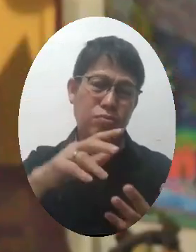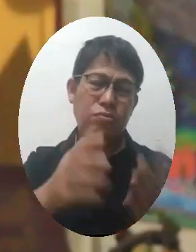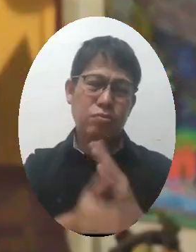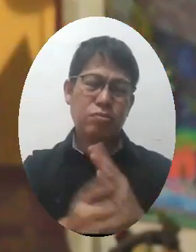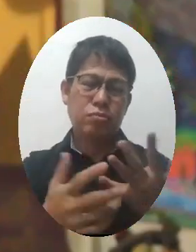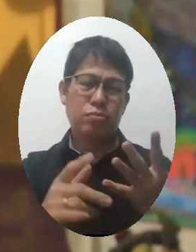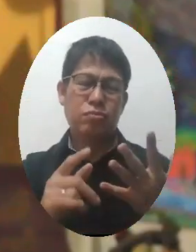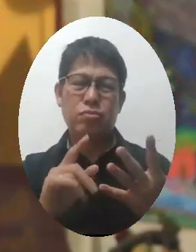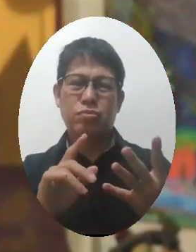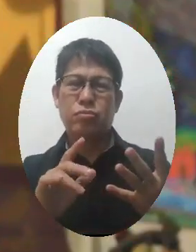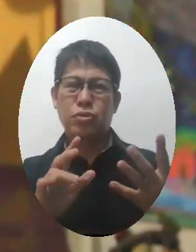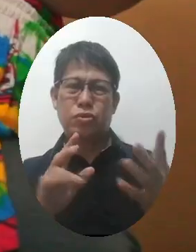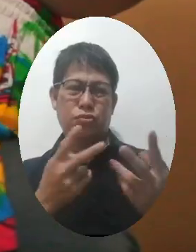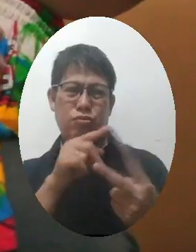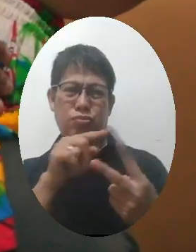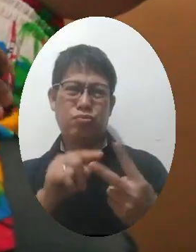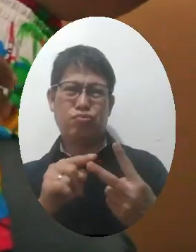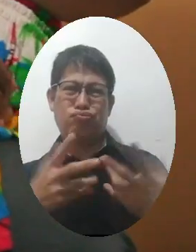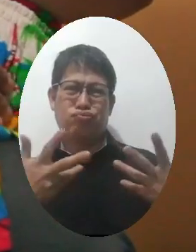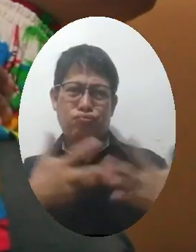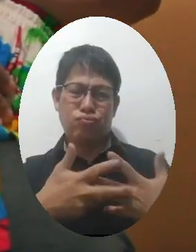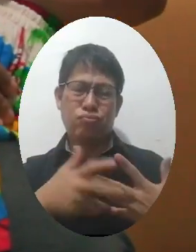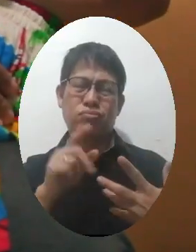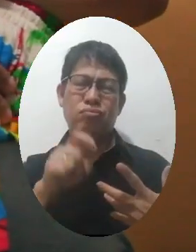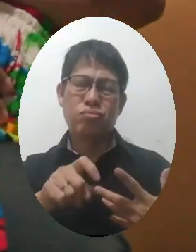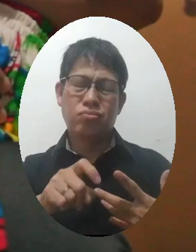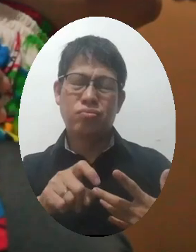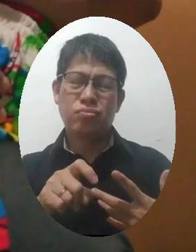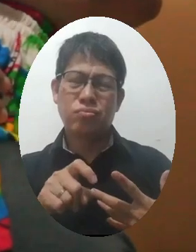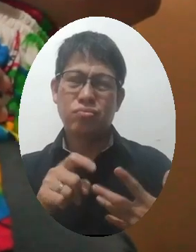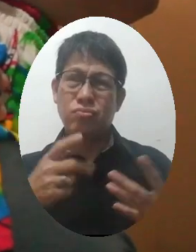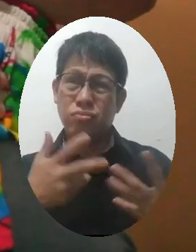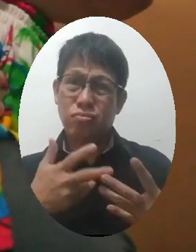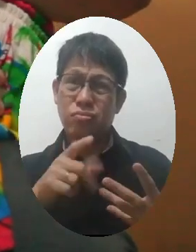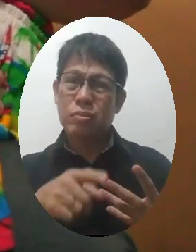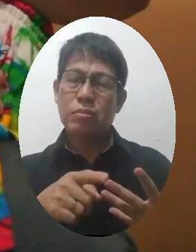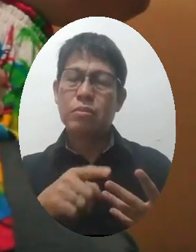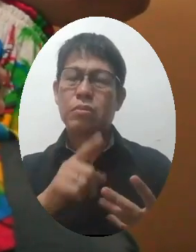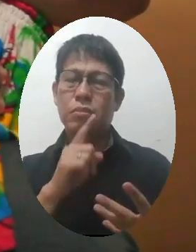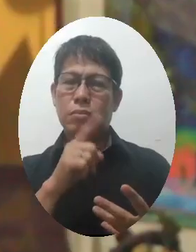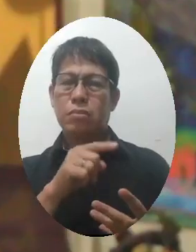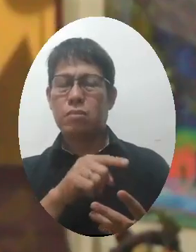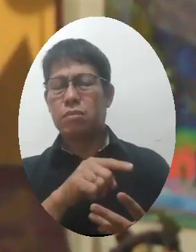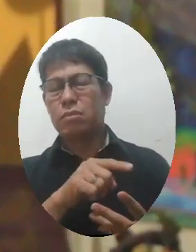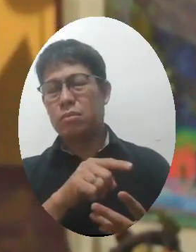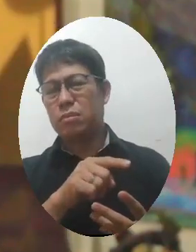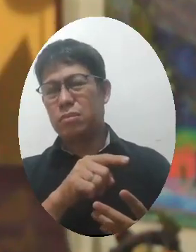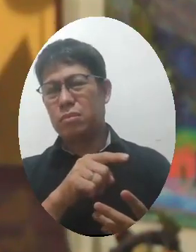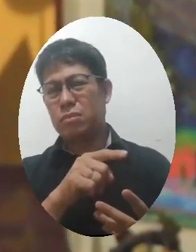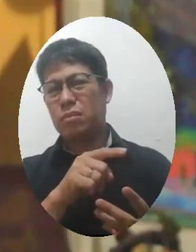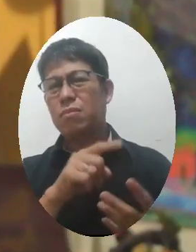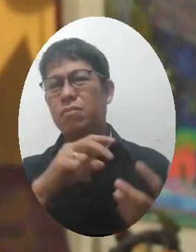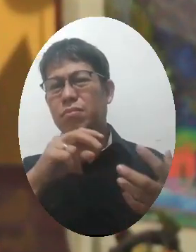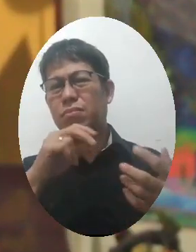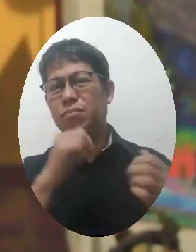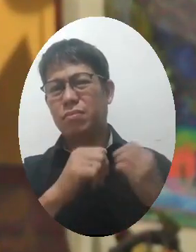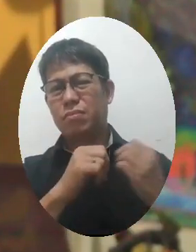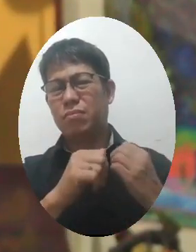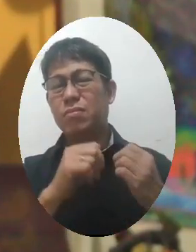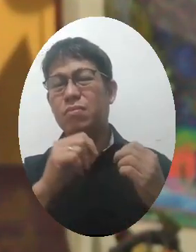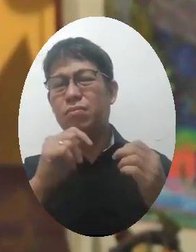skills. Ang kombinasyon ng microcephaly at global development delay ay maaaring magpahiwatig na mayroong